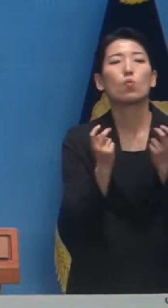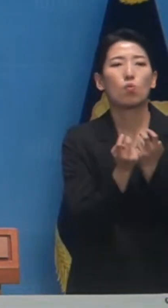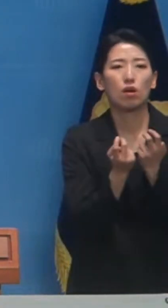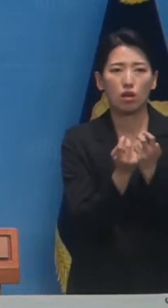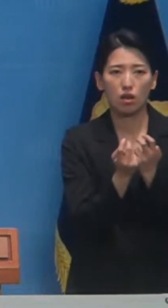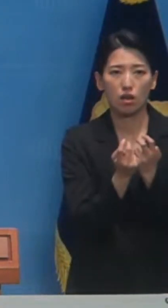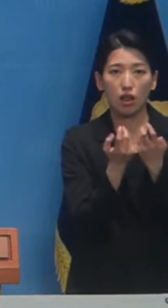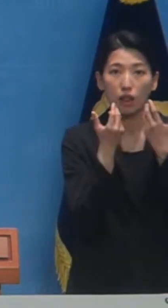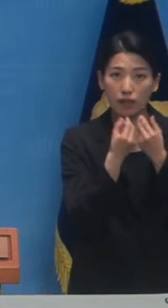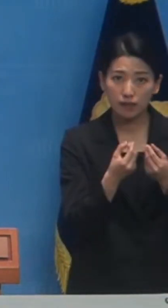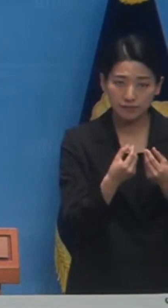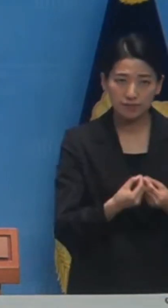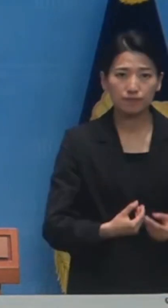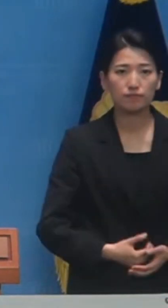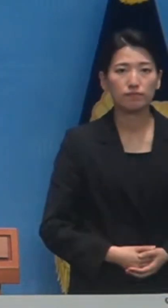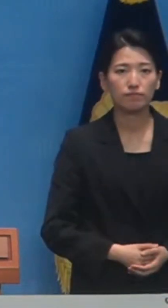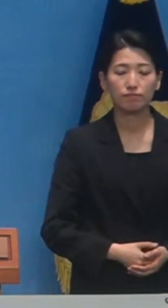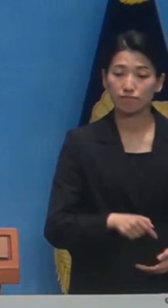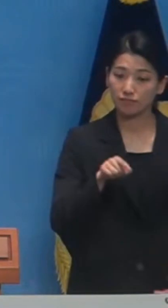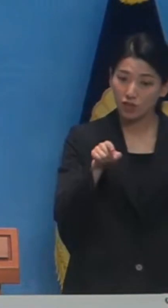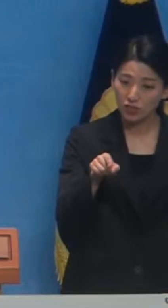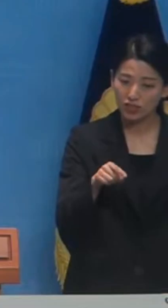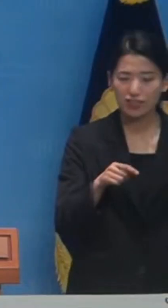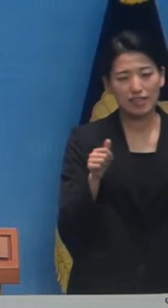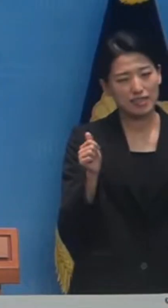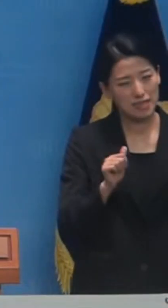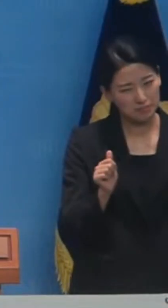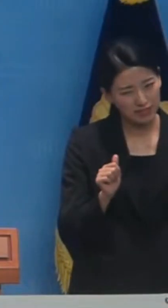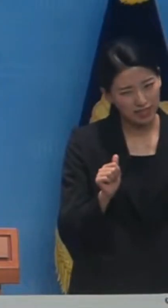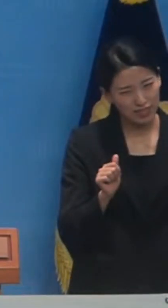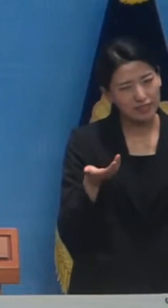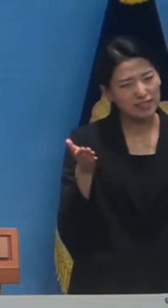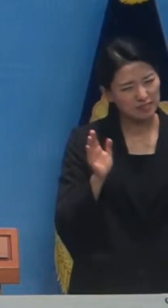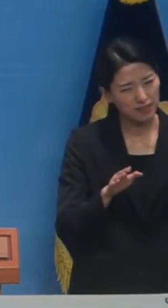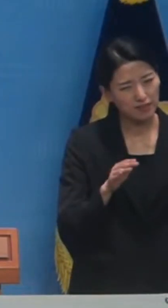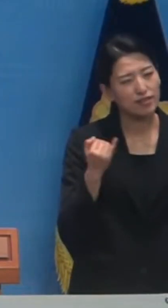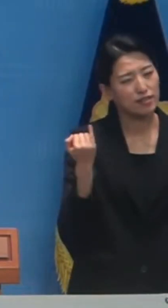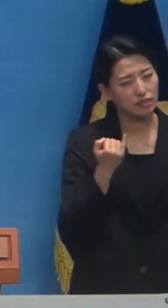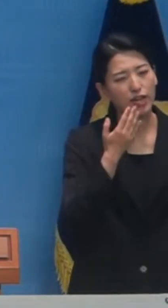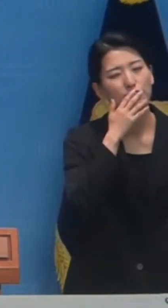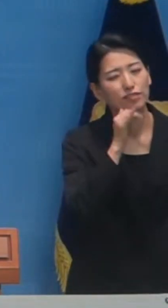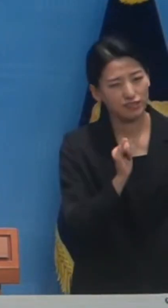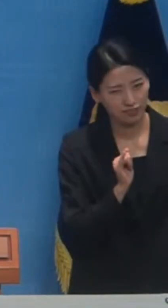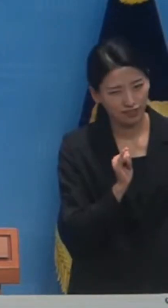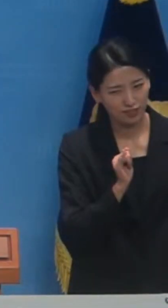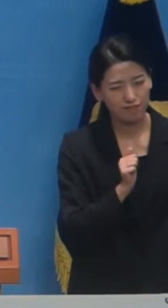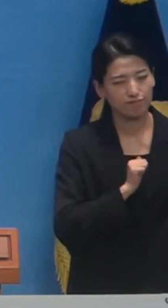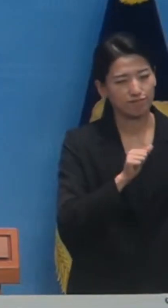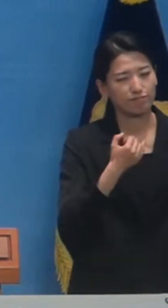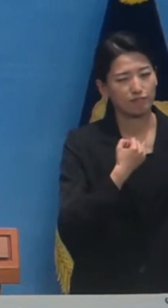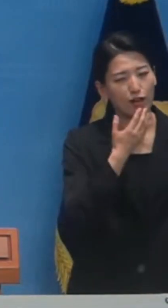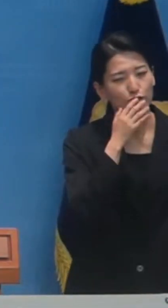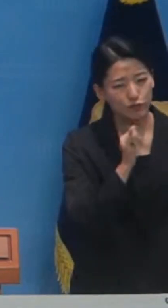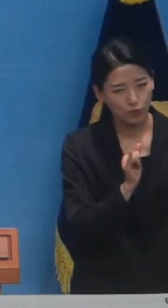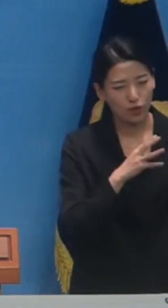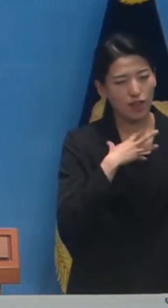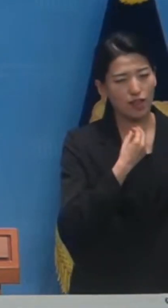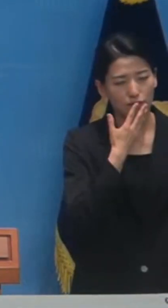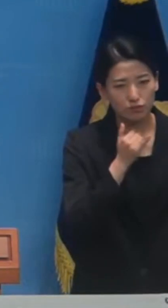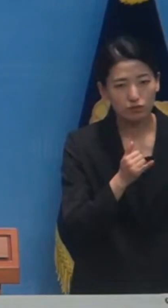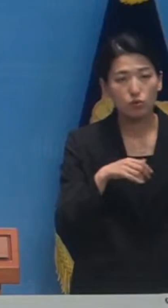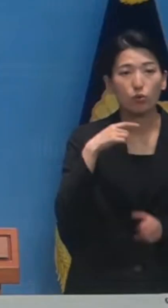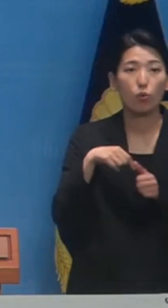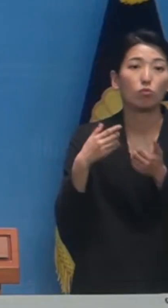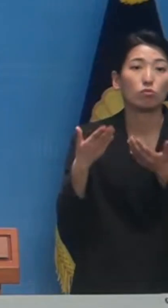만들어냅니다. 너는 남자일 수도 있고 여자일 수도 있다 라는 교육을 유치원부터 실시하고